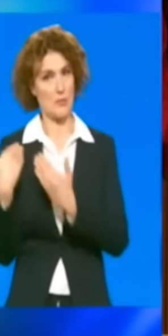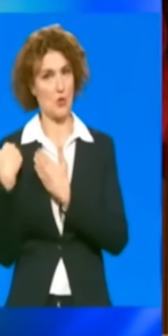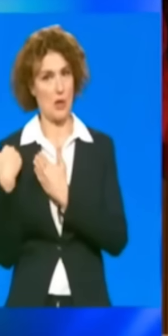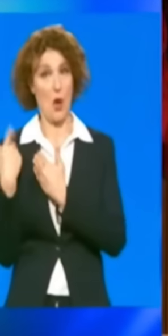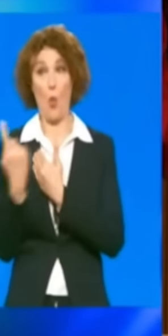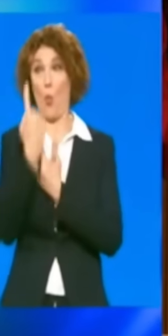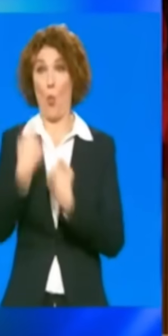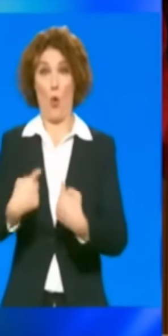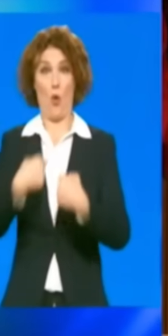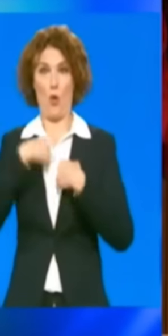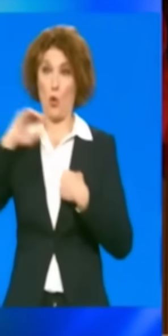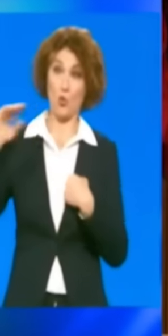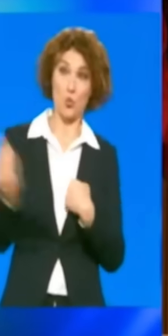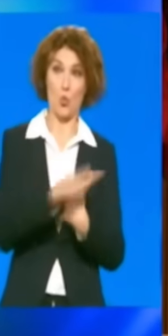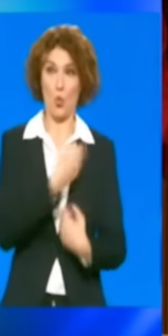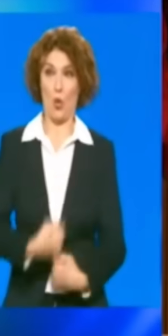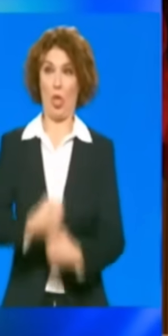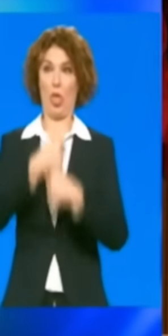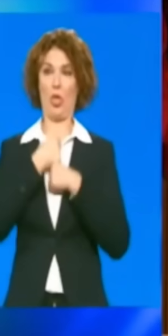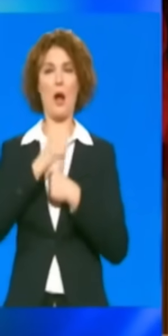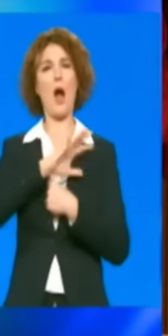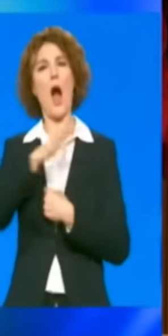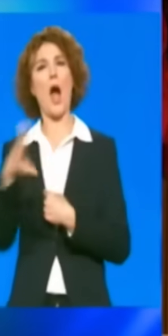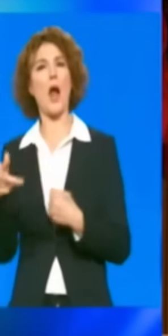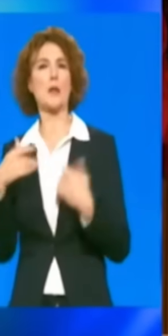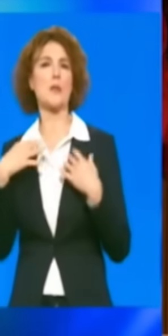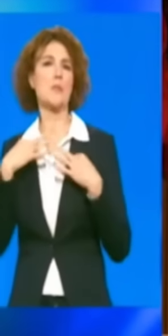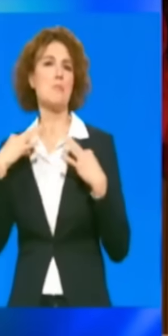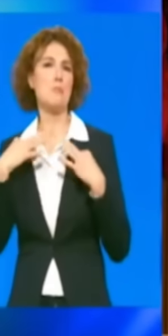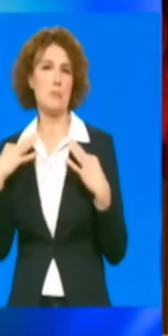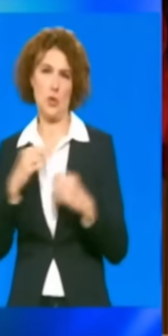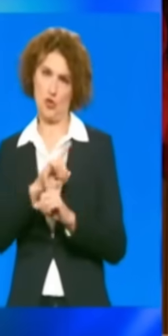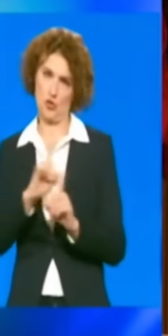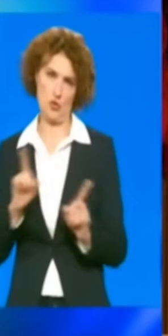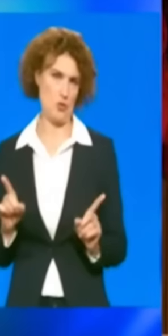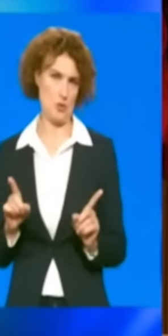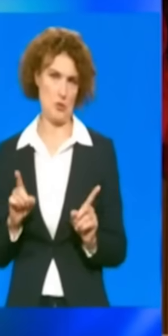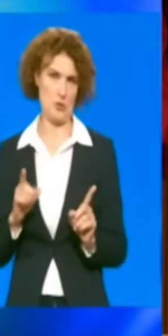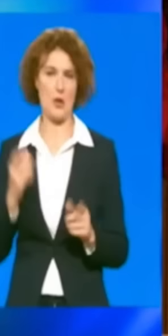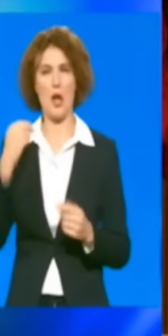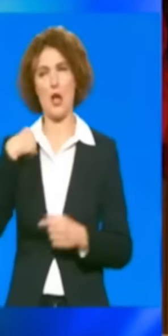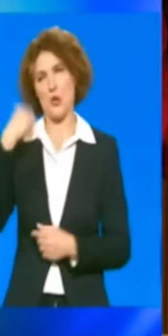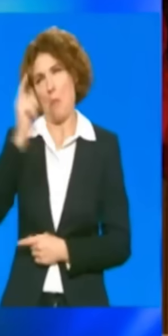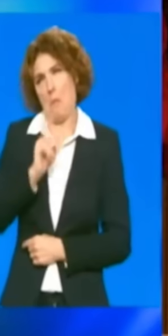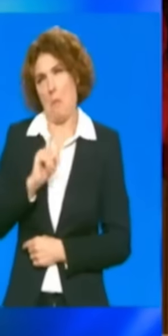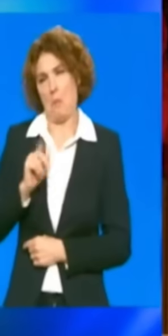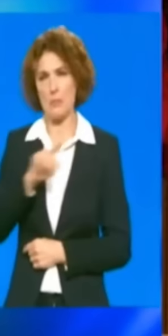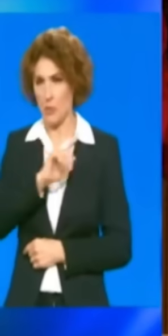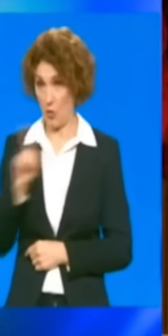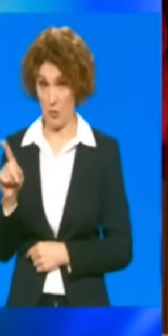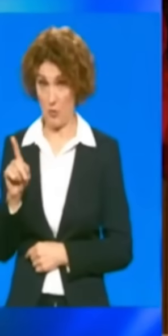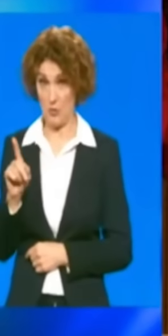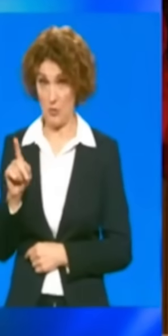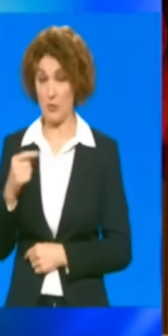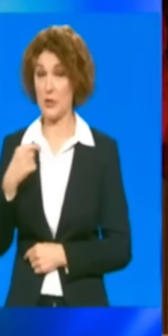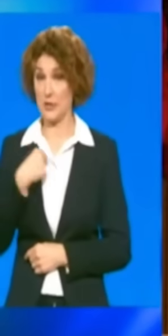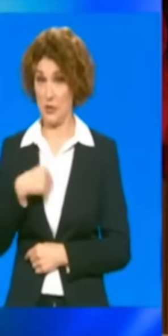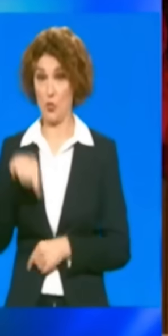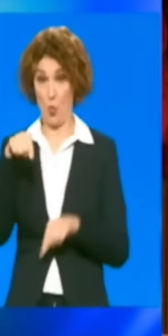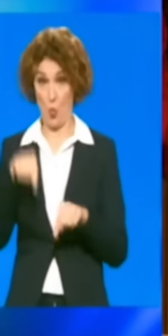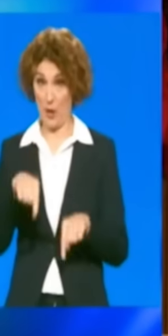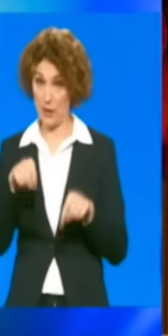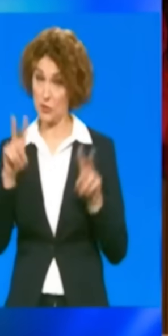tutta la responsabilità e gli altri e e qualcun altro che invece pensa di non doverlo fare no per cui su questo io intendo